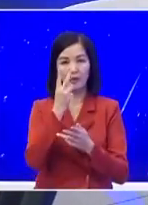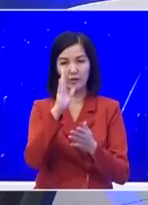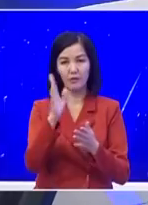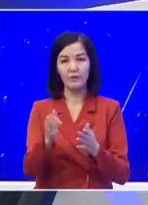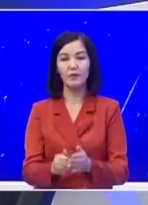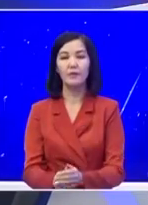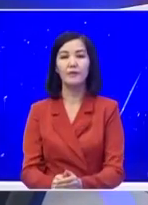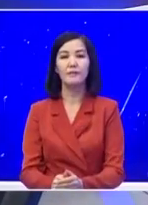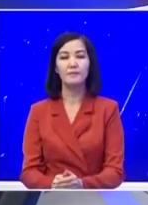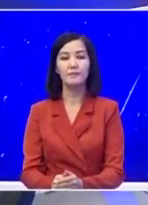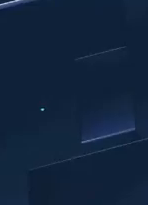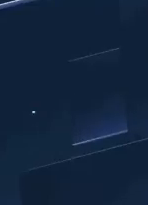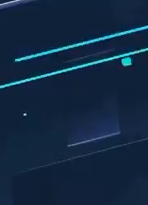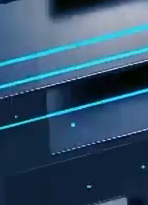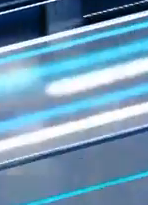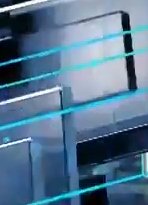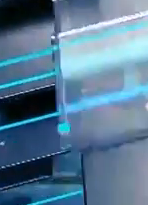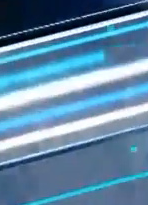көретіндеріңіз.